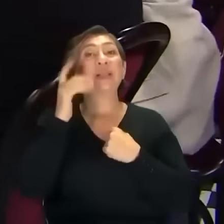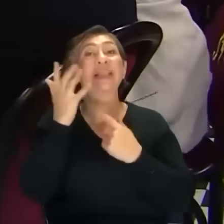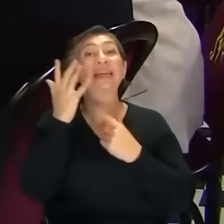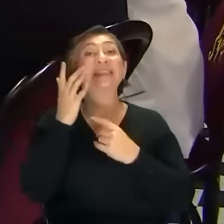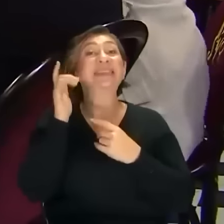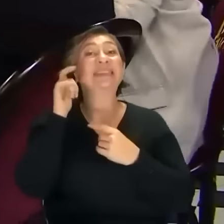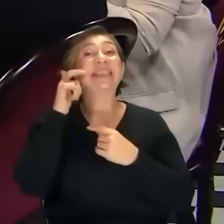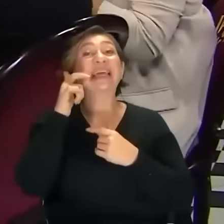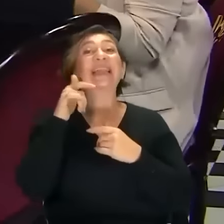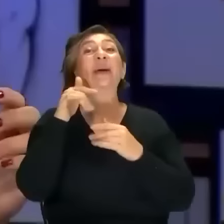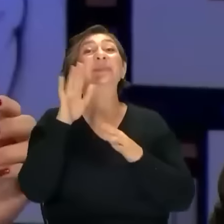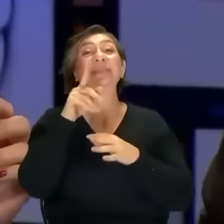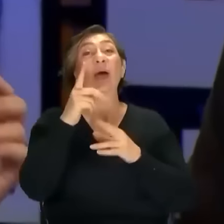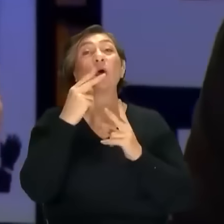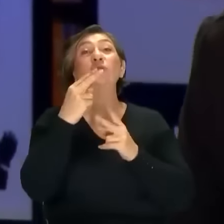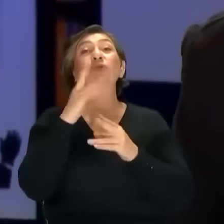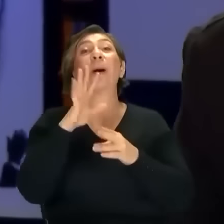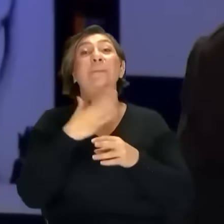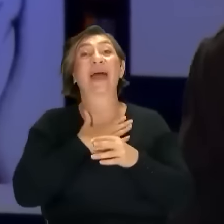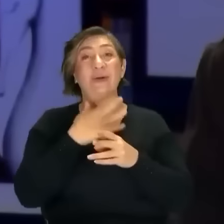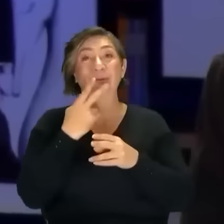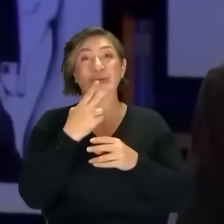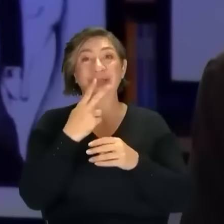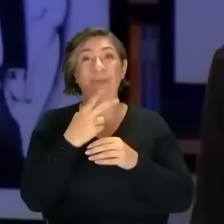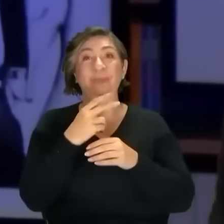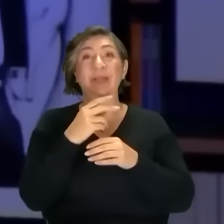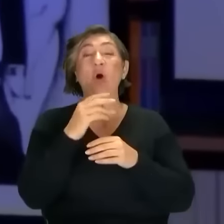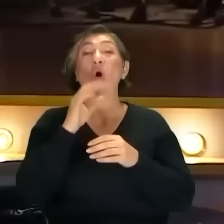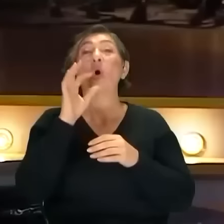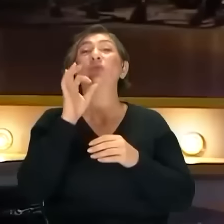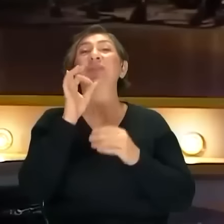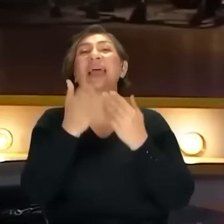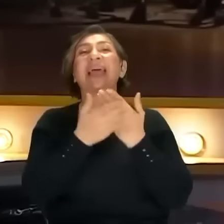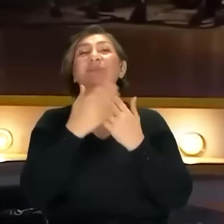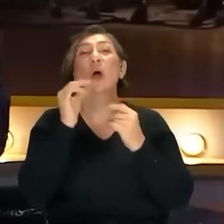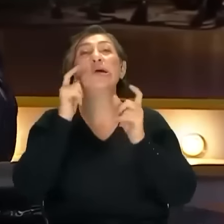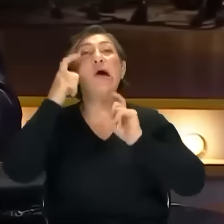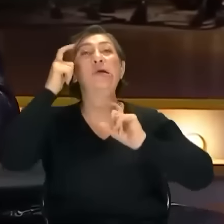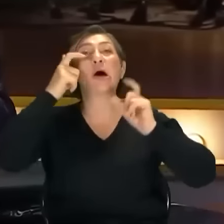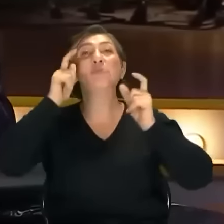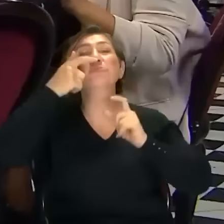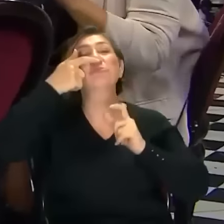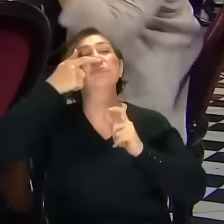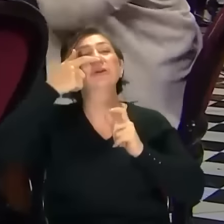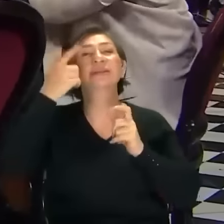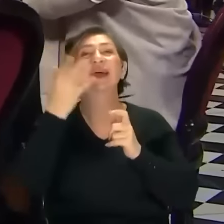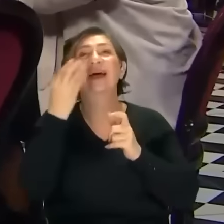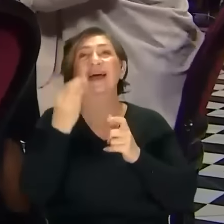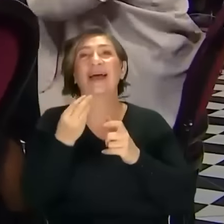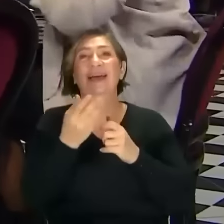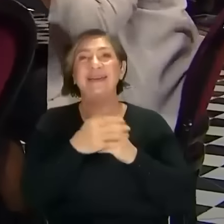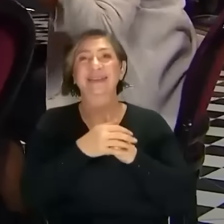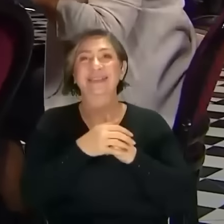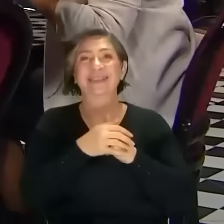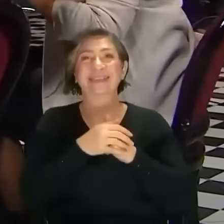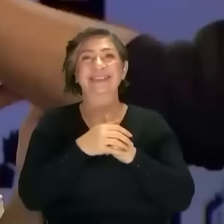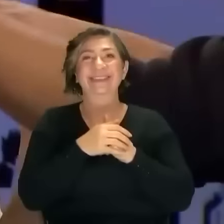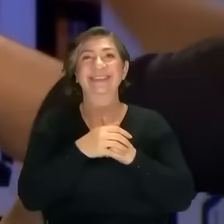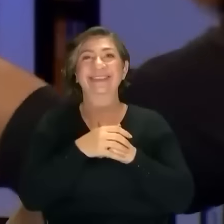nasıl takılamaz Sen konuşma ben konuşacağım Oğan takar mısın öyle bir şey yapt ki burnuna taksa daha